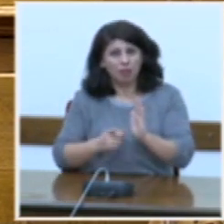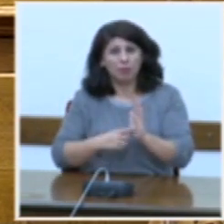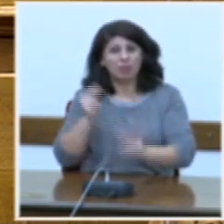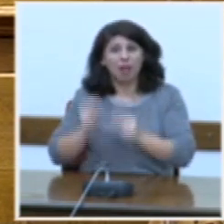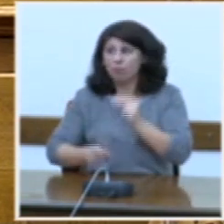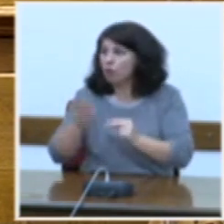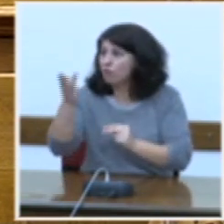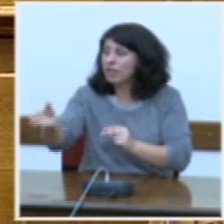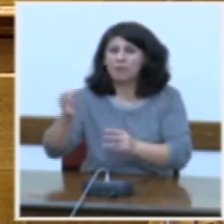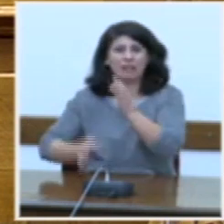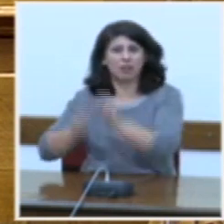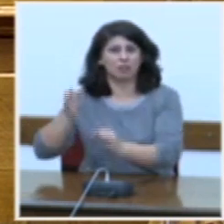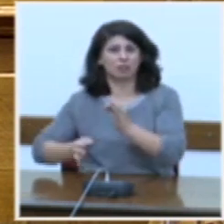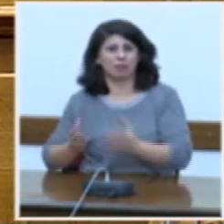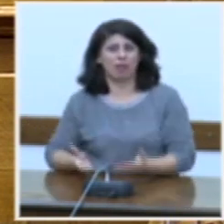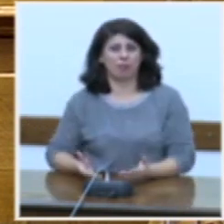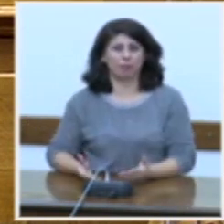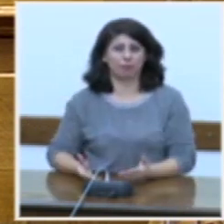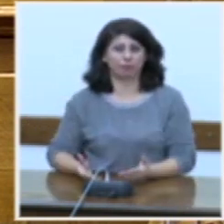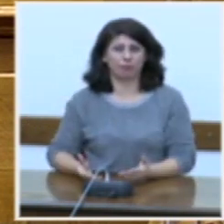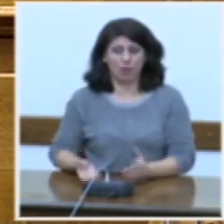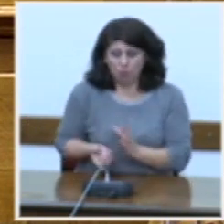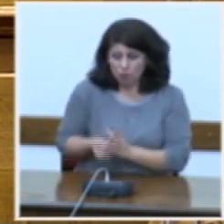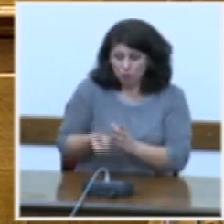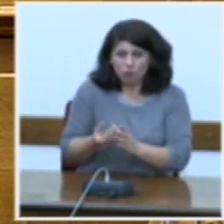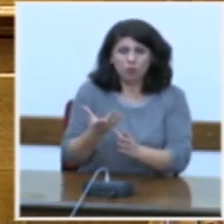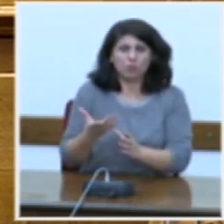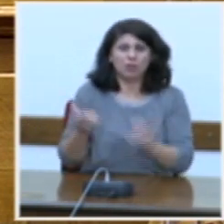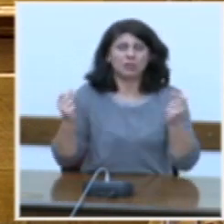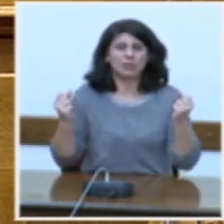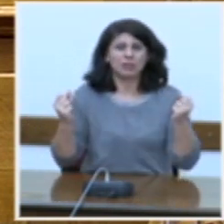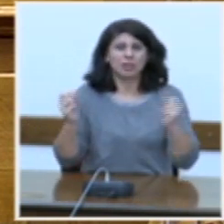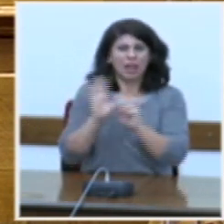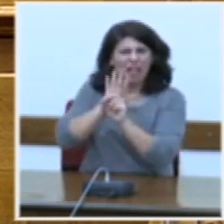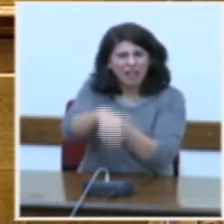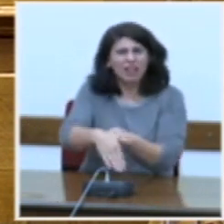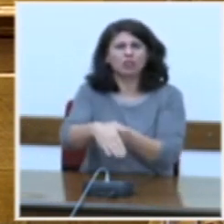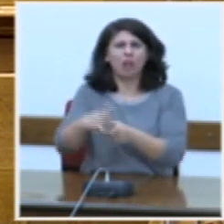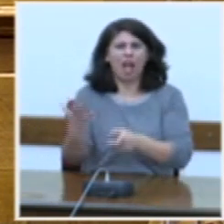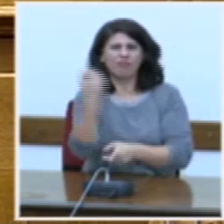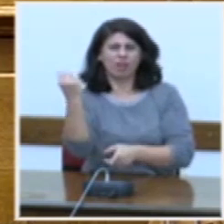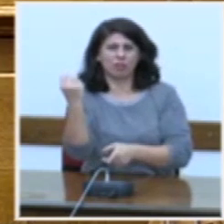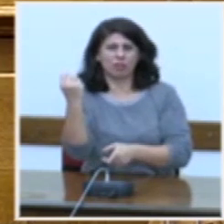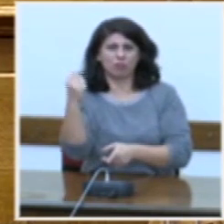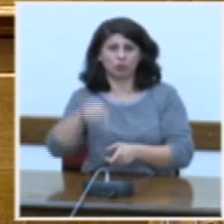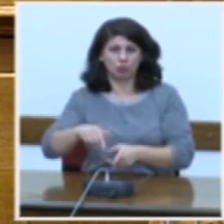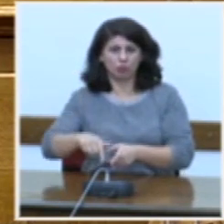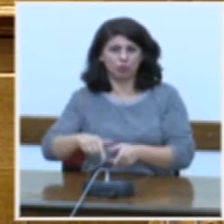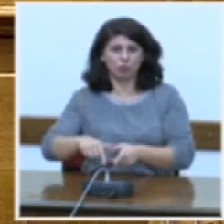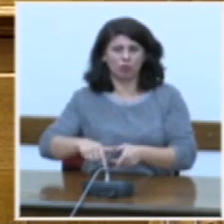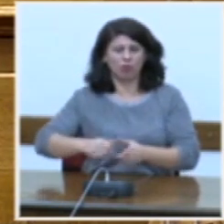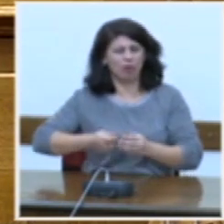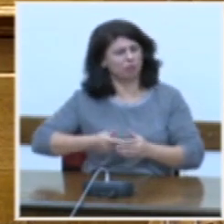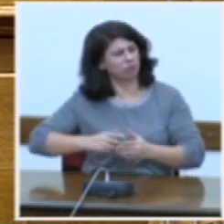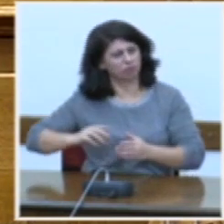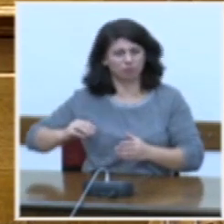να συζητάμε. Επικαιρότητα είναι και η ένταση της καταστολής και του αυταρχισμού, στην οποία έχετε δώσει τα ρέστα σας.